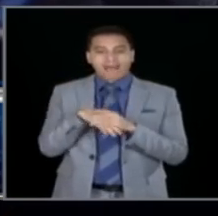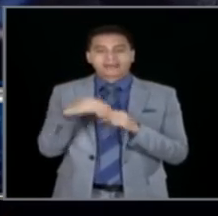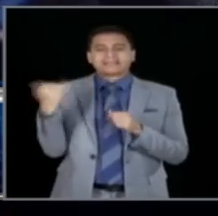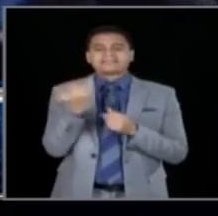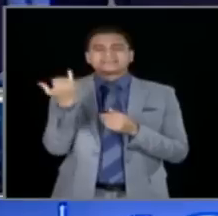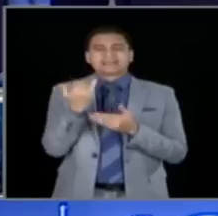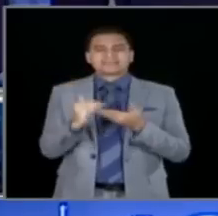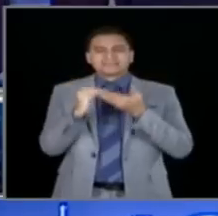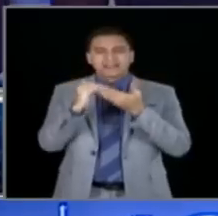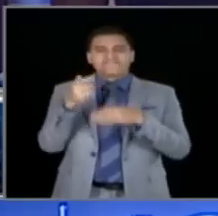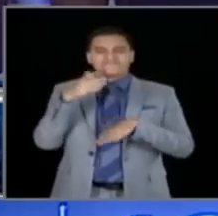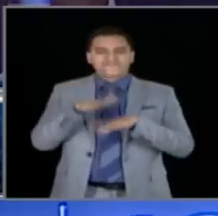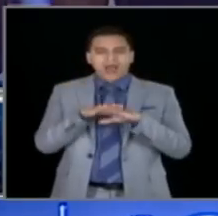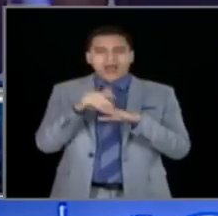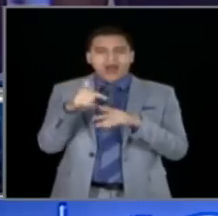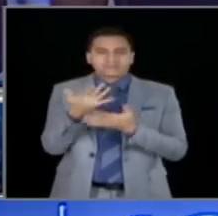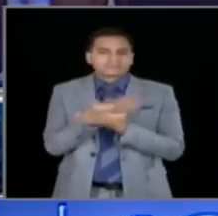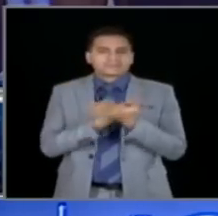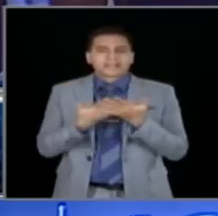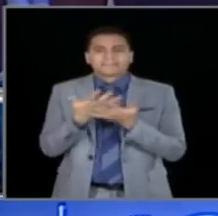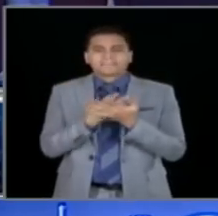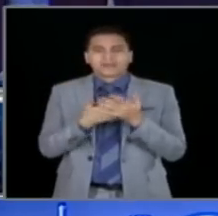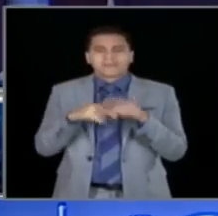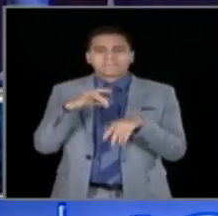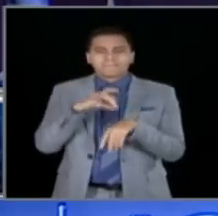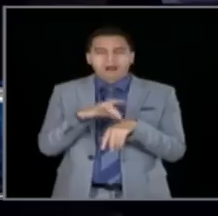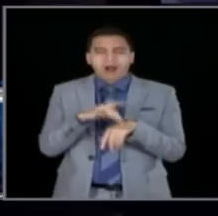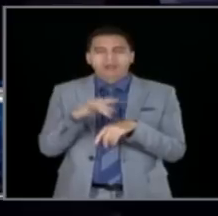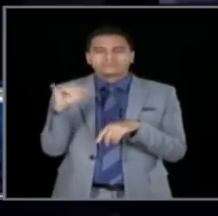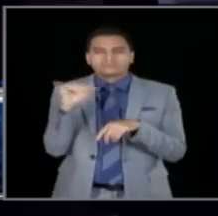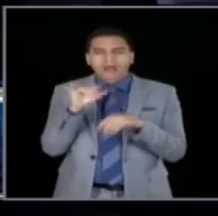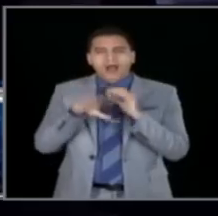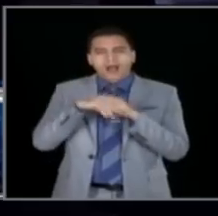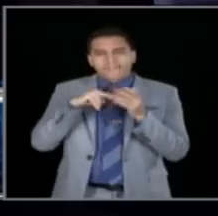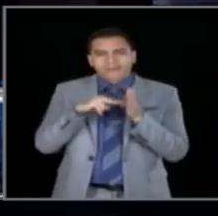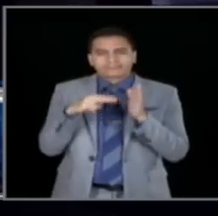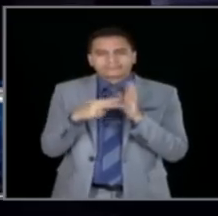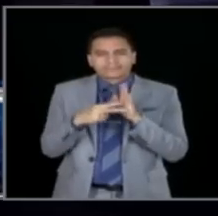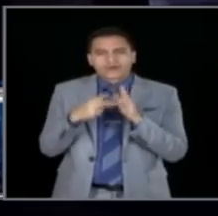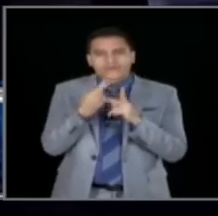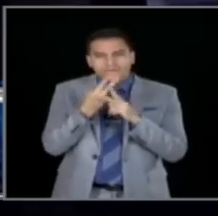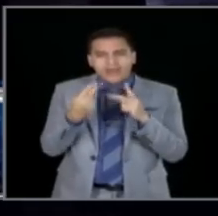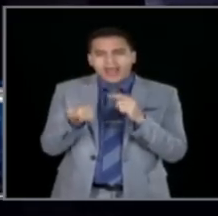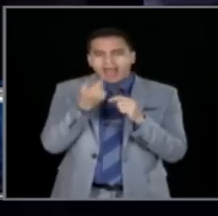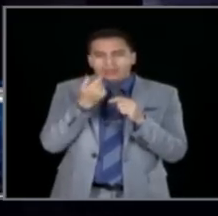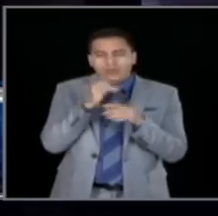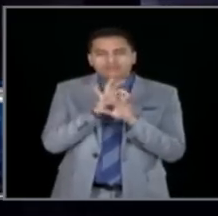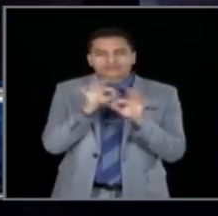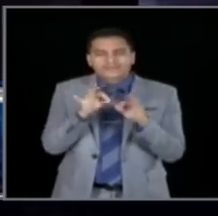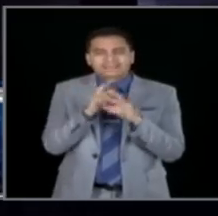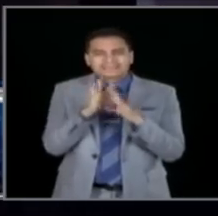كتاب طبي ذكر كتير من الأمراض وعرض طرق وأدوية